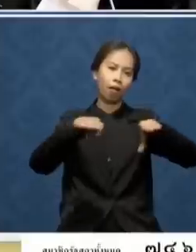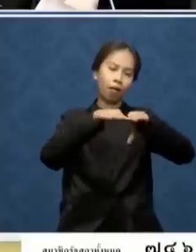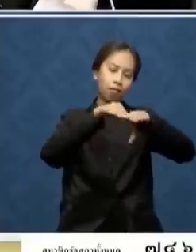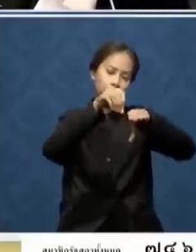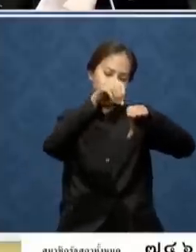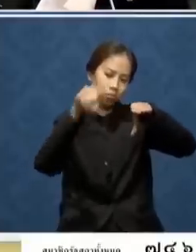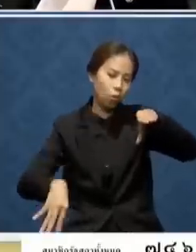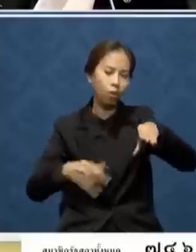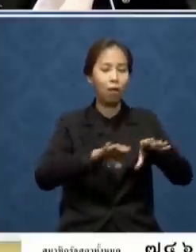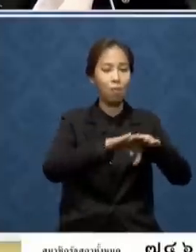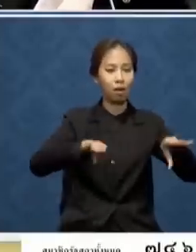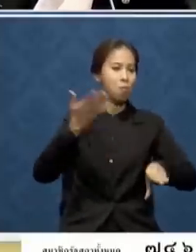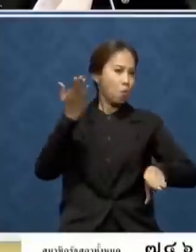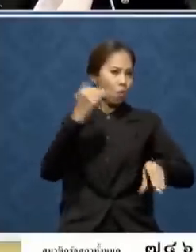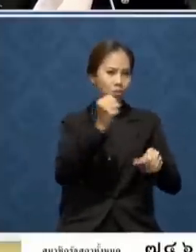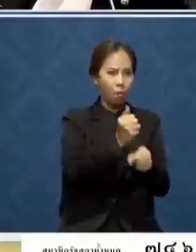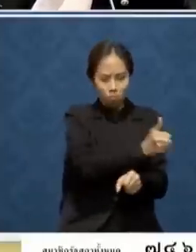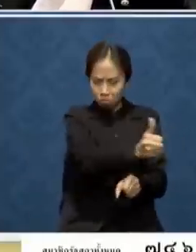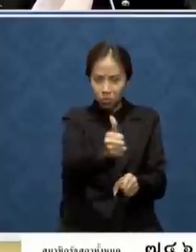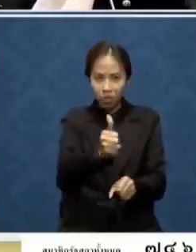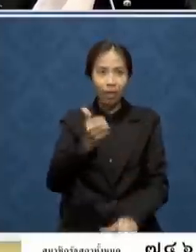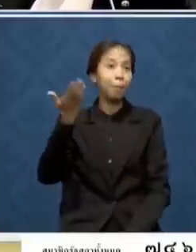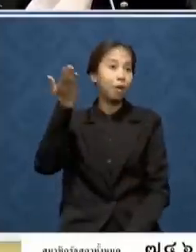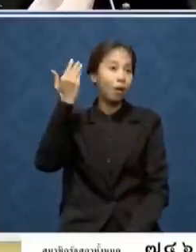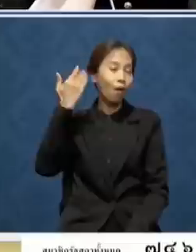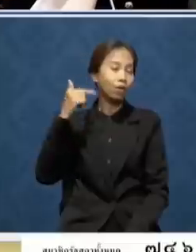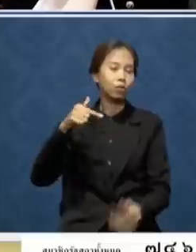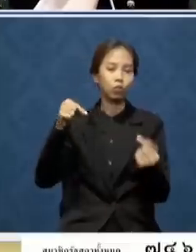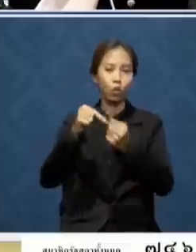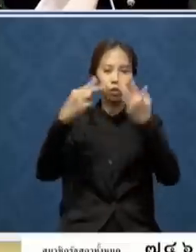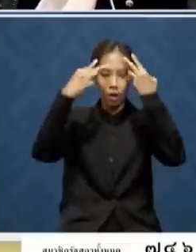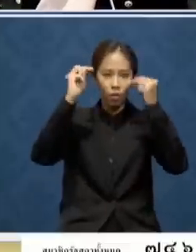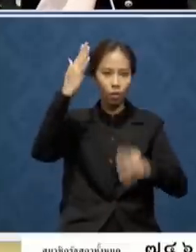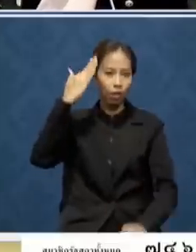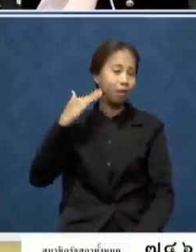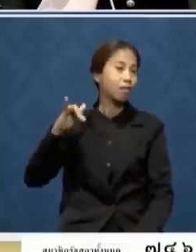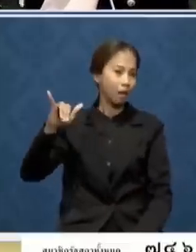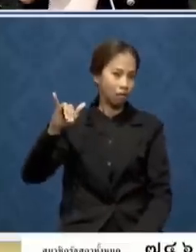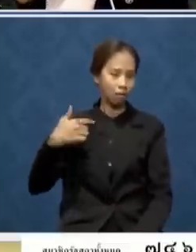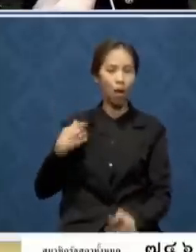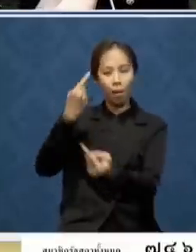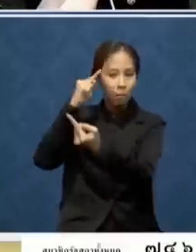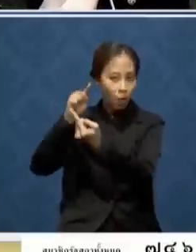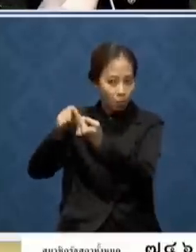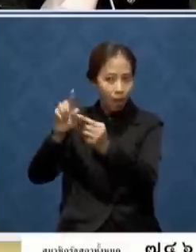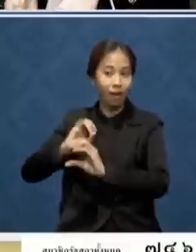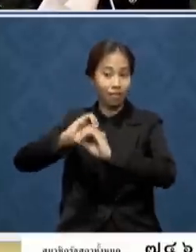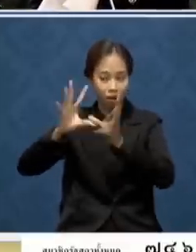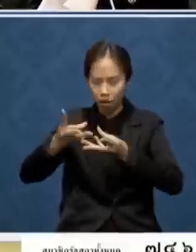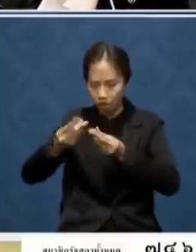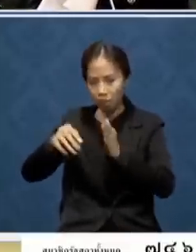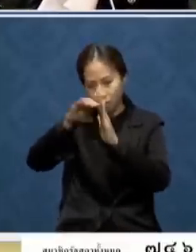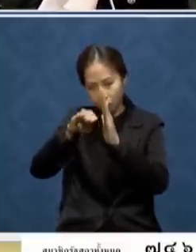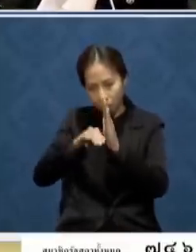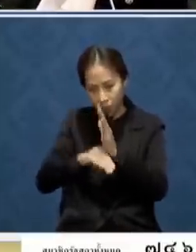ไม่ได้รักษามาตรฐานที่เคยทำได้ดีมากในสมัยของคุณยิ่งลักษณ์นะคะที่คำแถลงนโยบายมีเป้าหมายชัดลงรายละเอียด